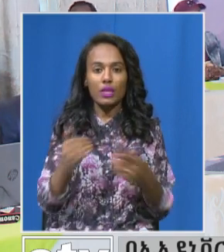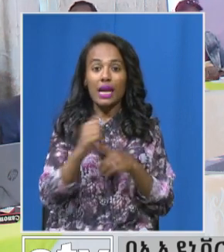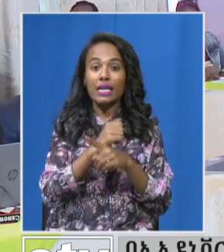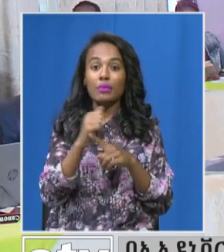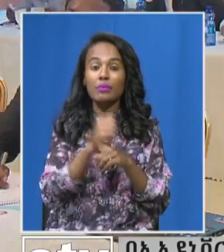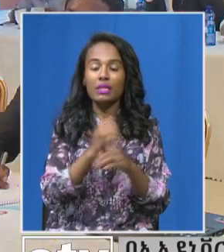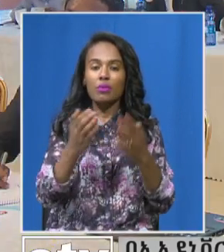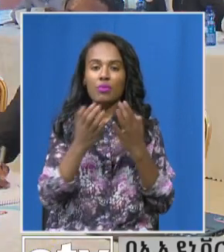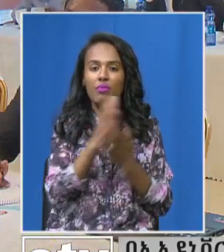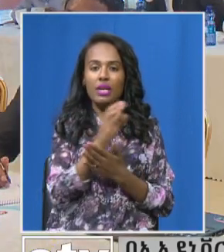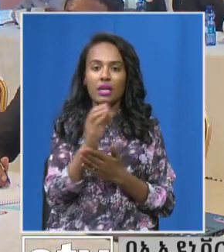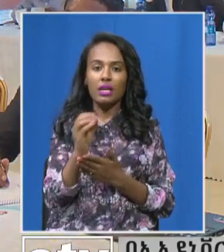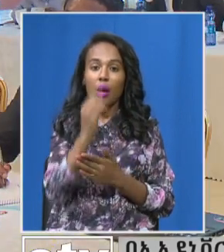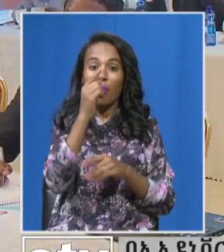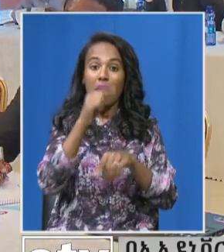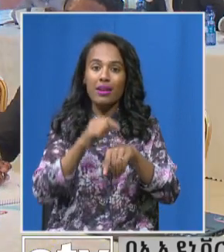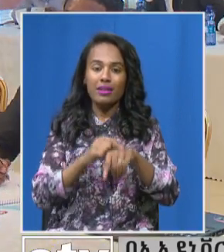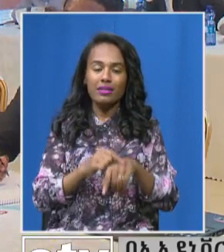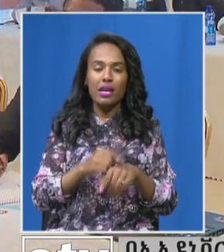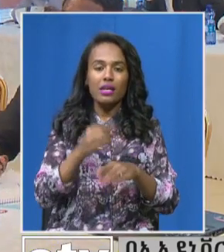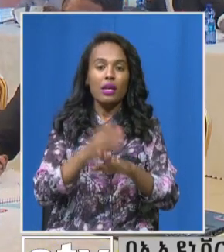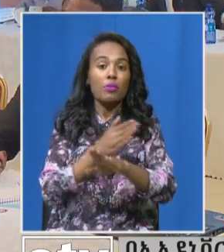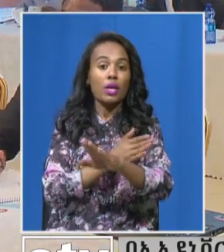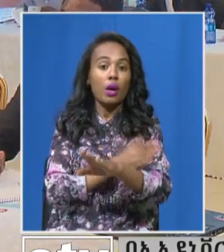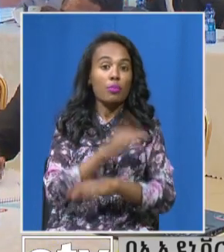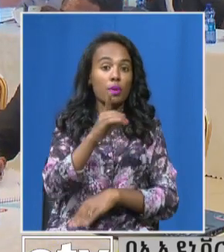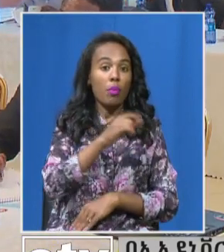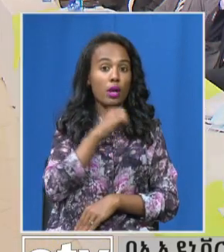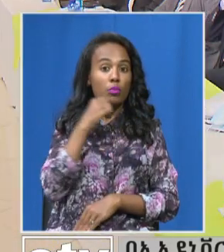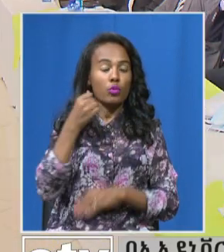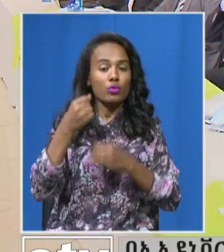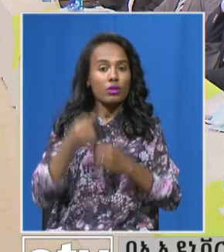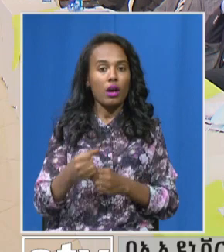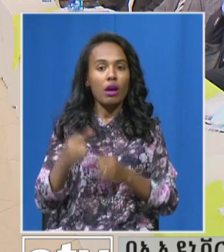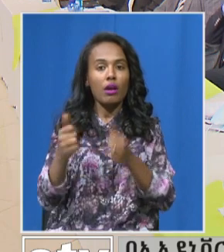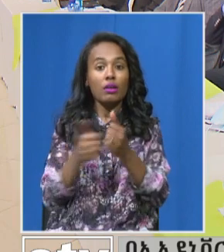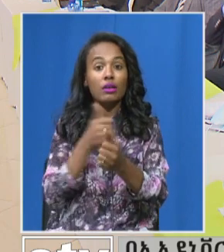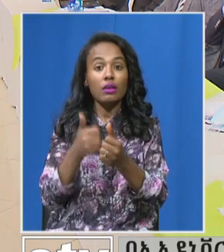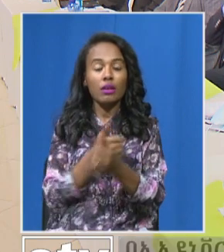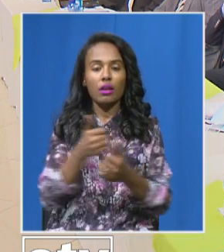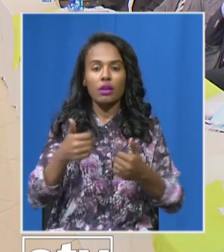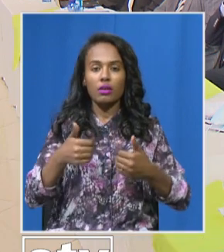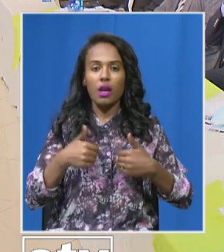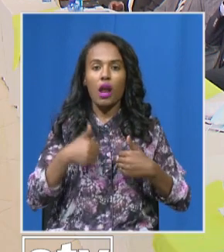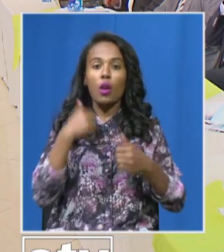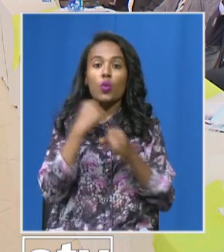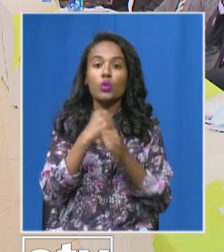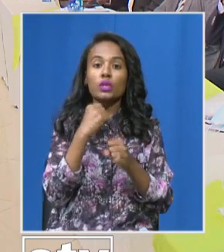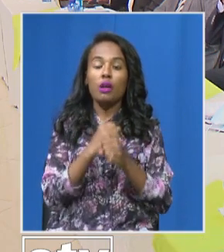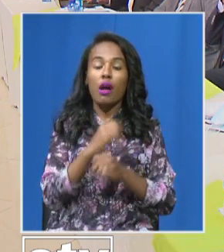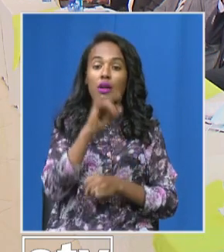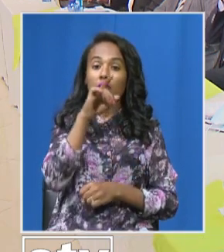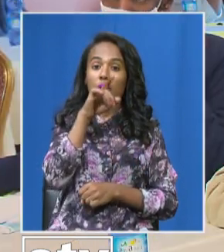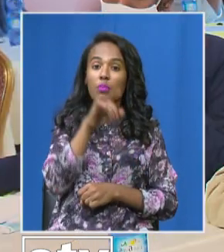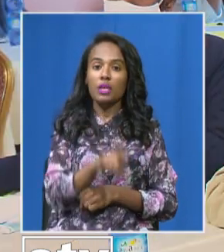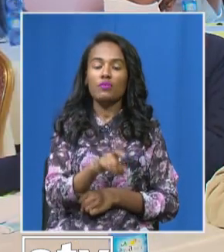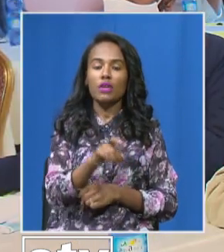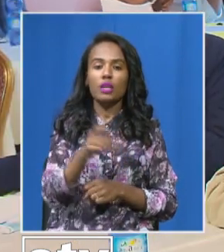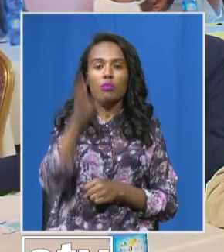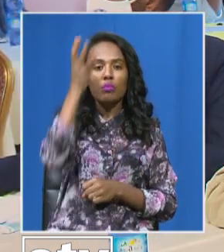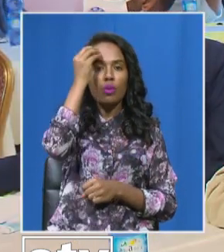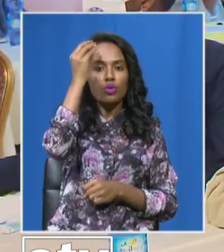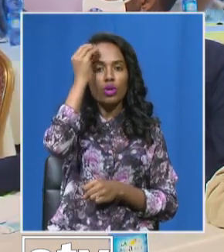ልምምድ የሚፈልግና በአንድ ጊዜ የሚዳብር ባለመሆኑ ጠንካራና ተከታታይነት ያለው ስራ እንደሚያስፈልግም